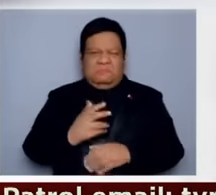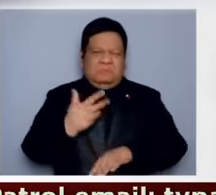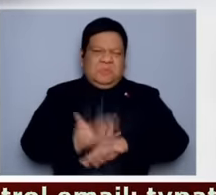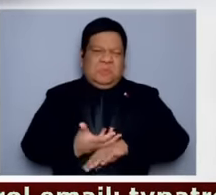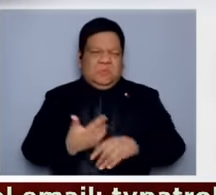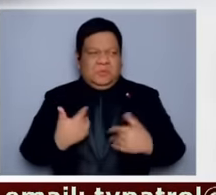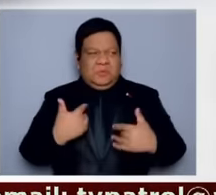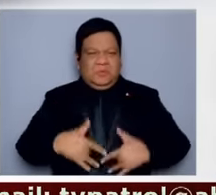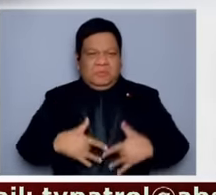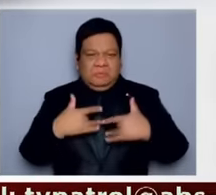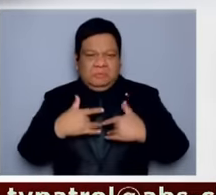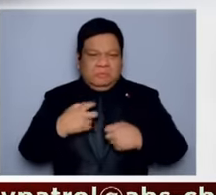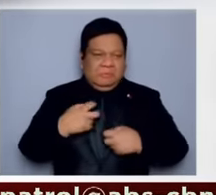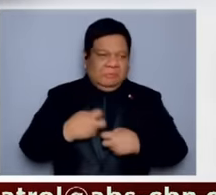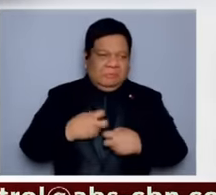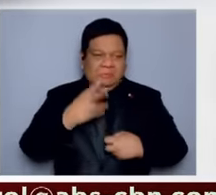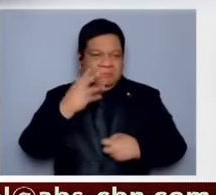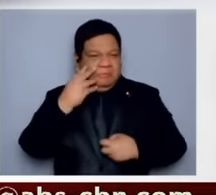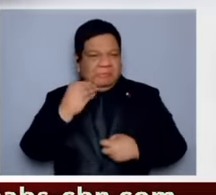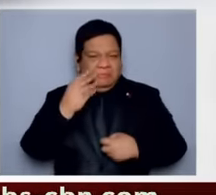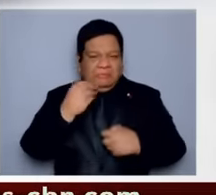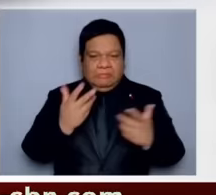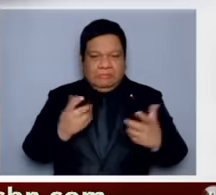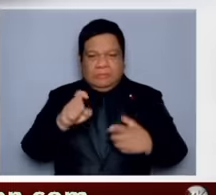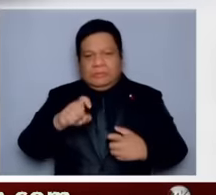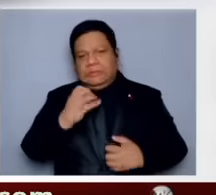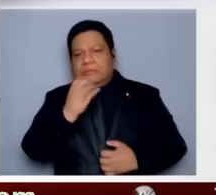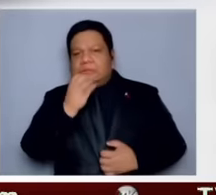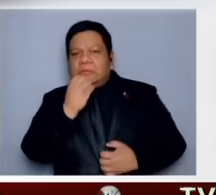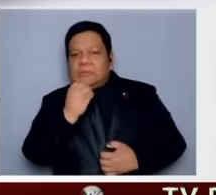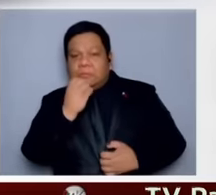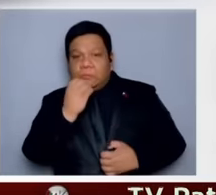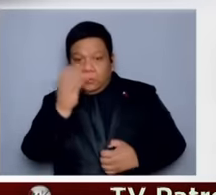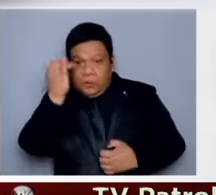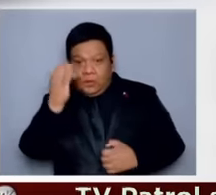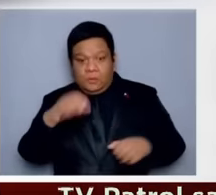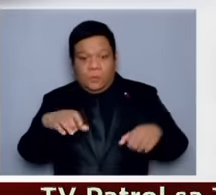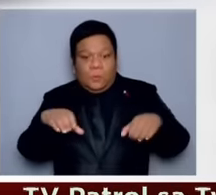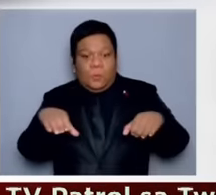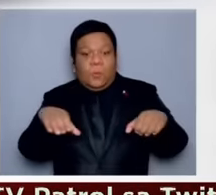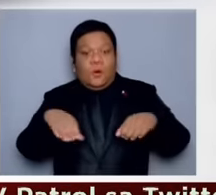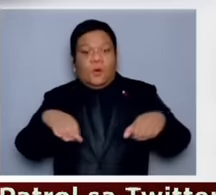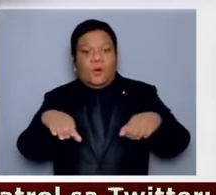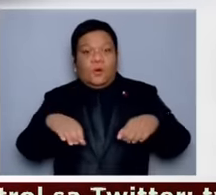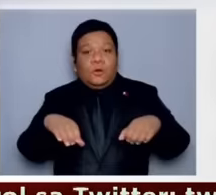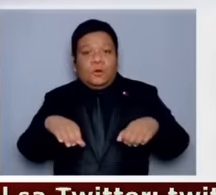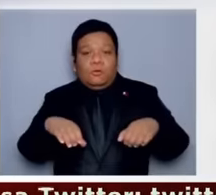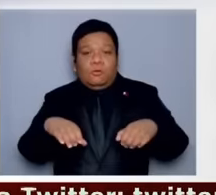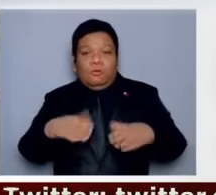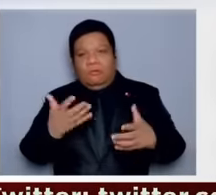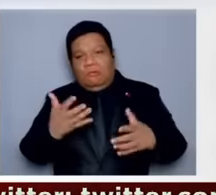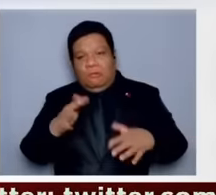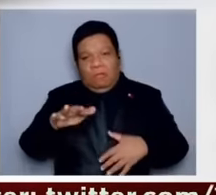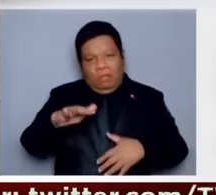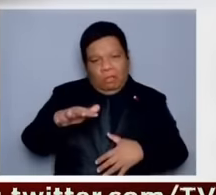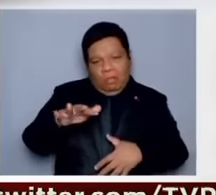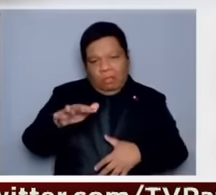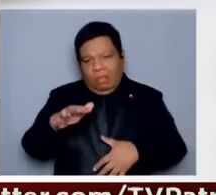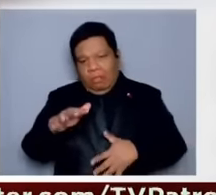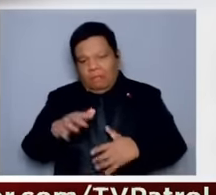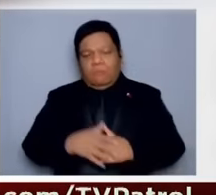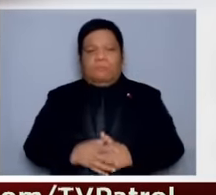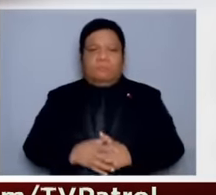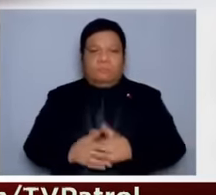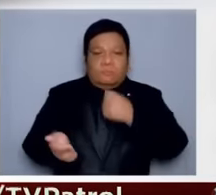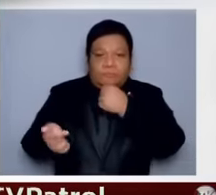dahil unang-una, yung trabaho namin medyo tagilid ng konti. Pero kahit